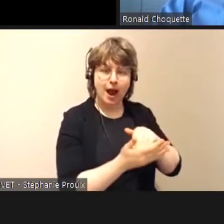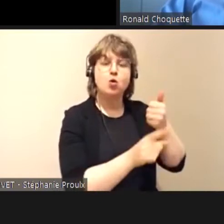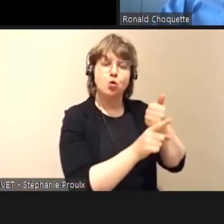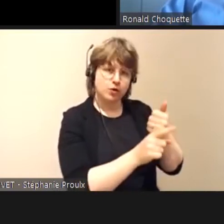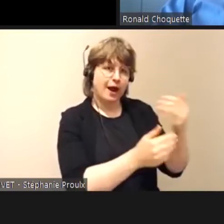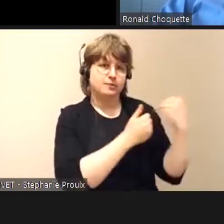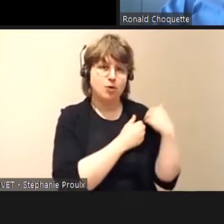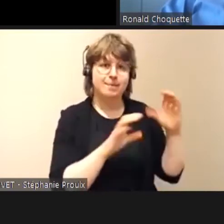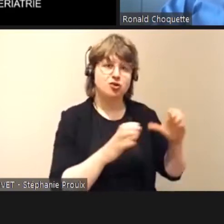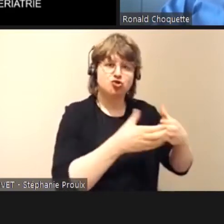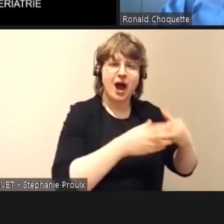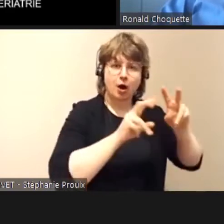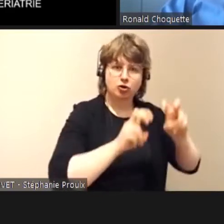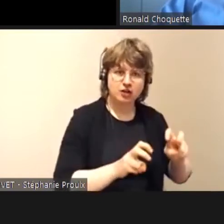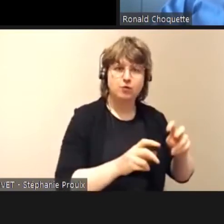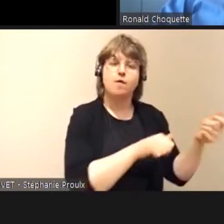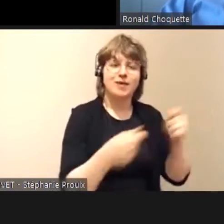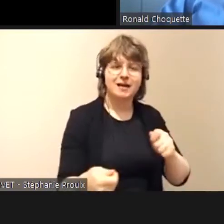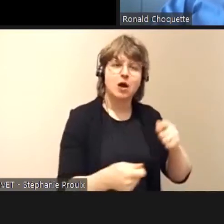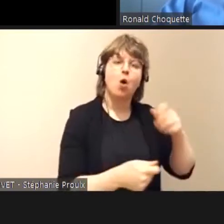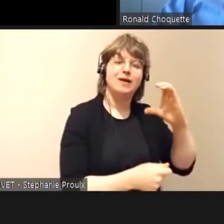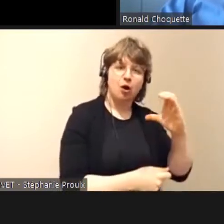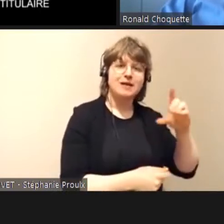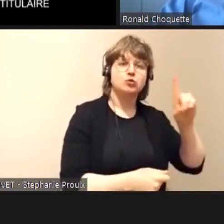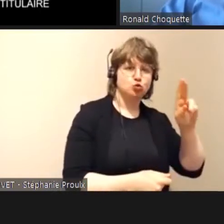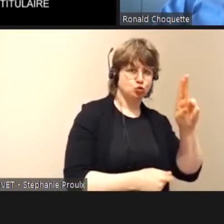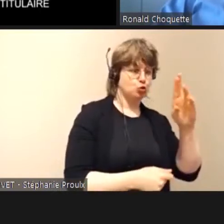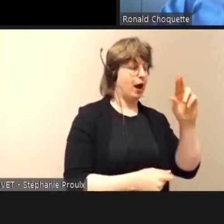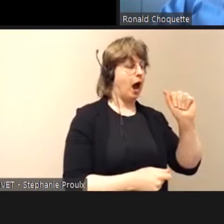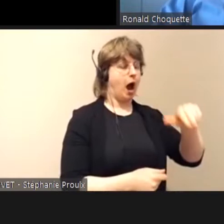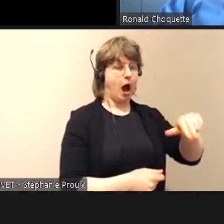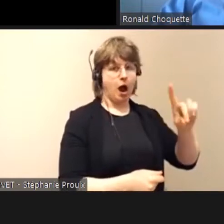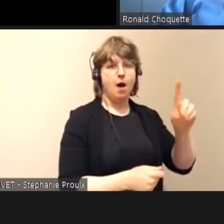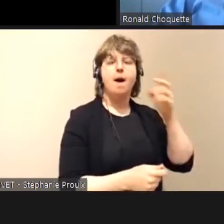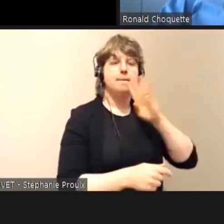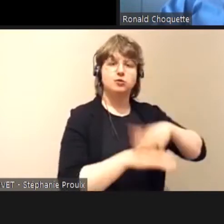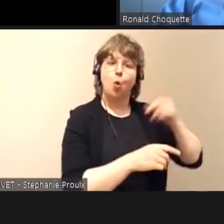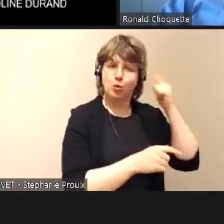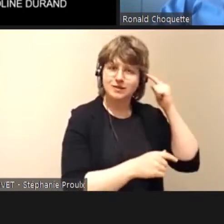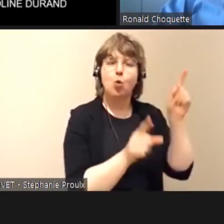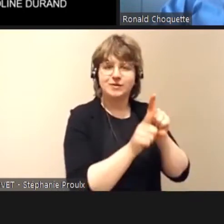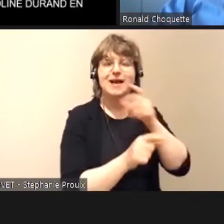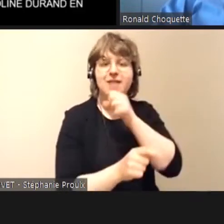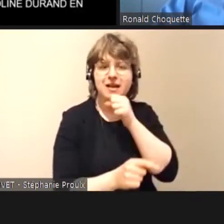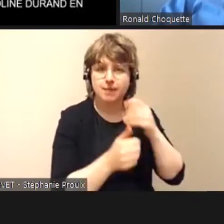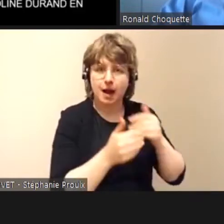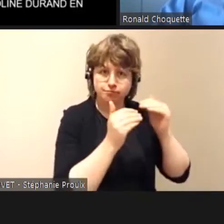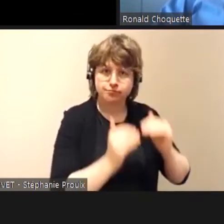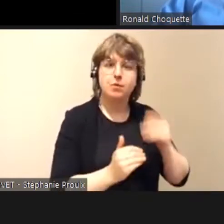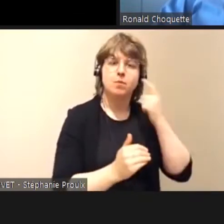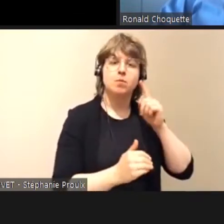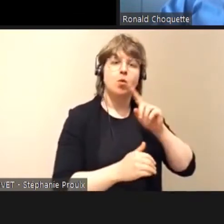de la chaire de la Fondation Caroline Durand en audition et vieillissement de l'Université de Montréal toujours. Et